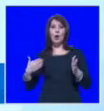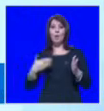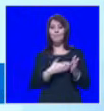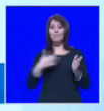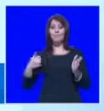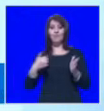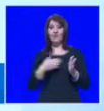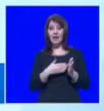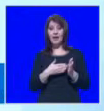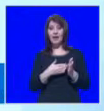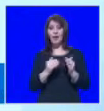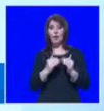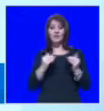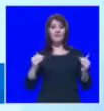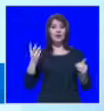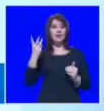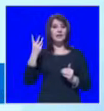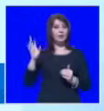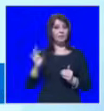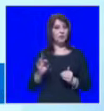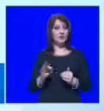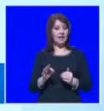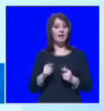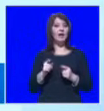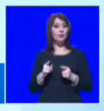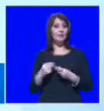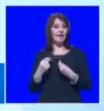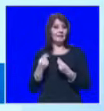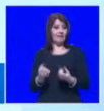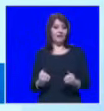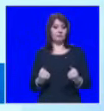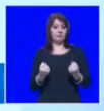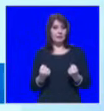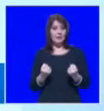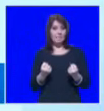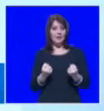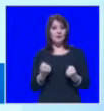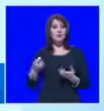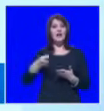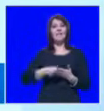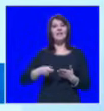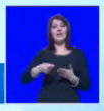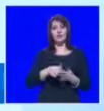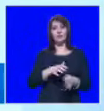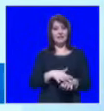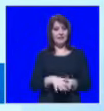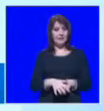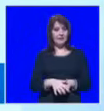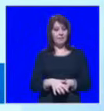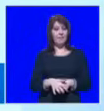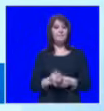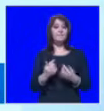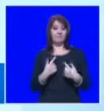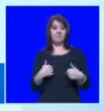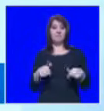българската банкова система е на ниво от 3%, което подсигурява стабилността на финансовата система. От друга страна,